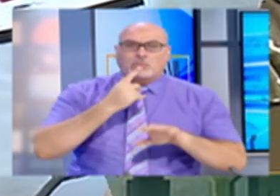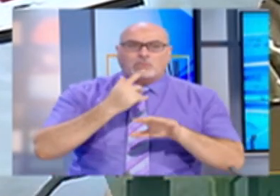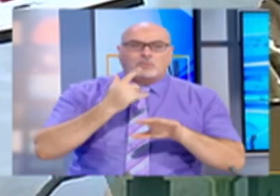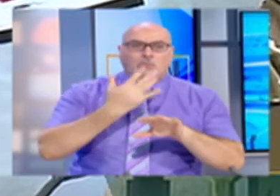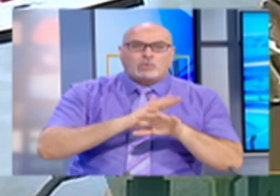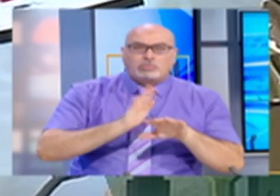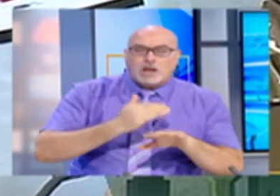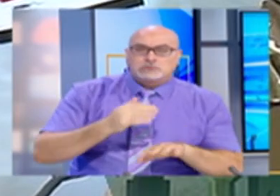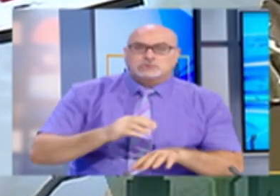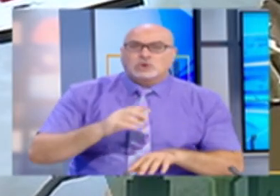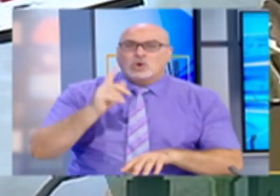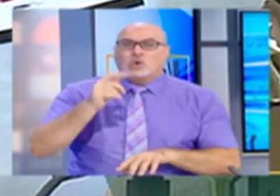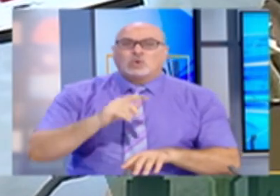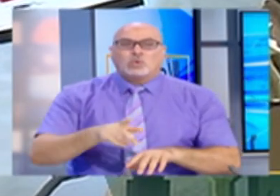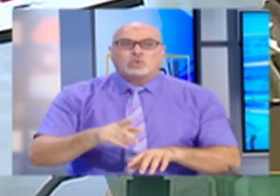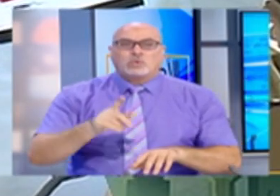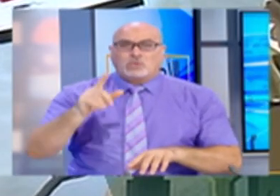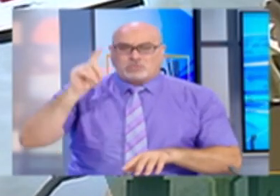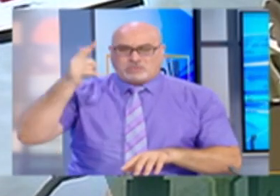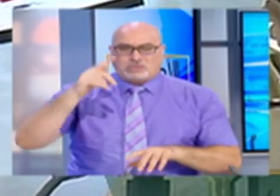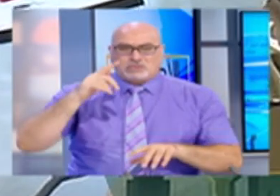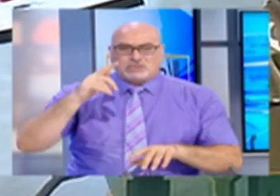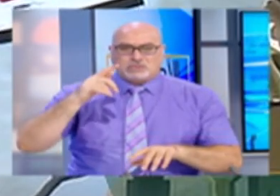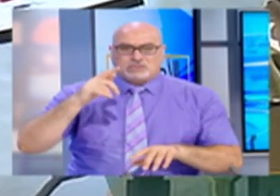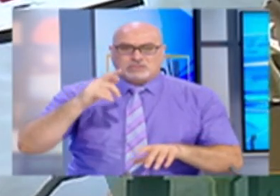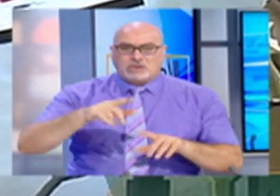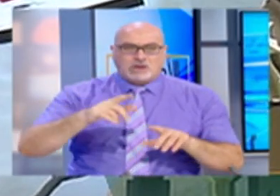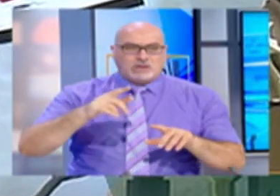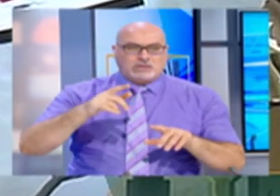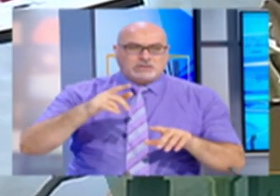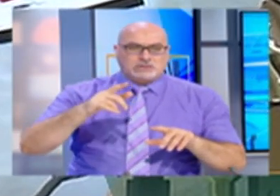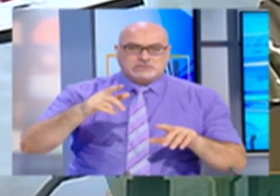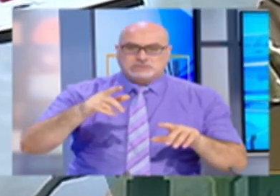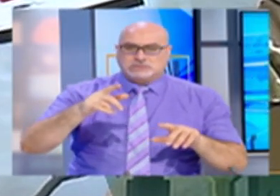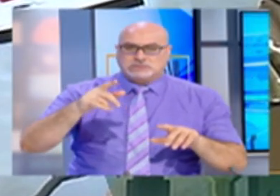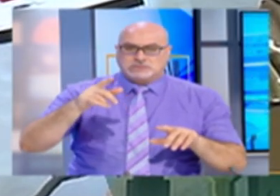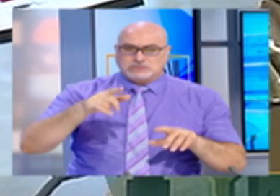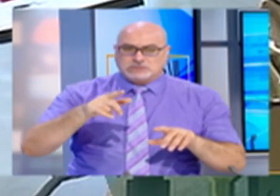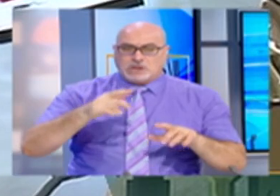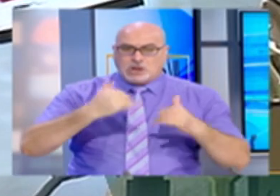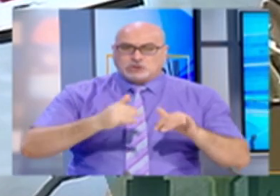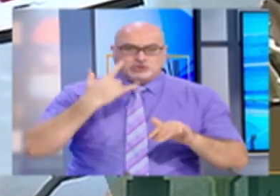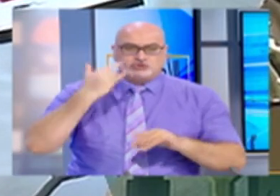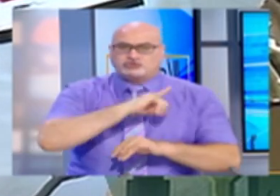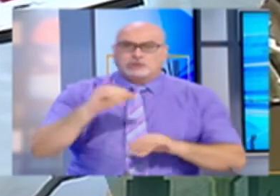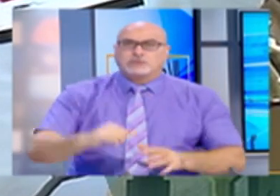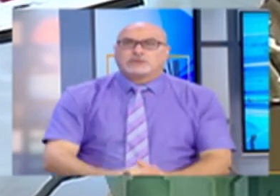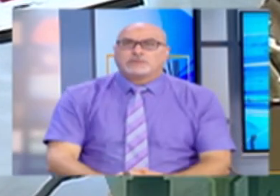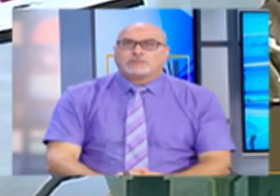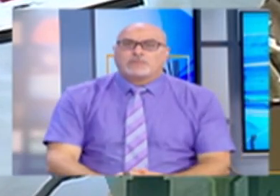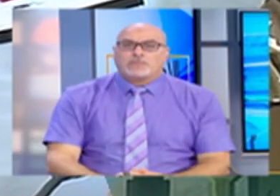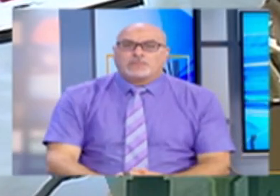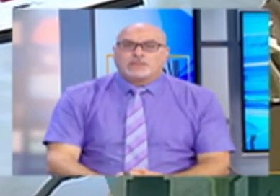أو وعيد من أي طرف كان، كما أنها لن ترضخ